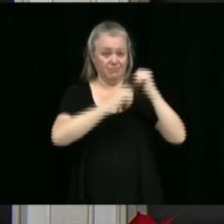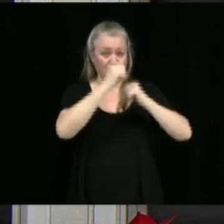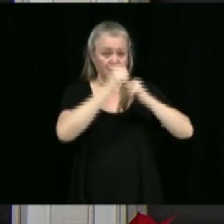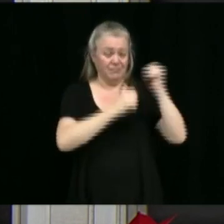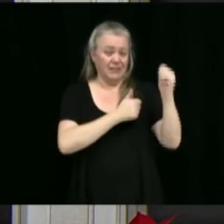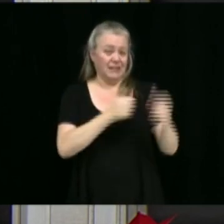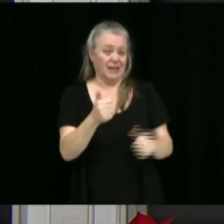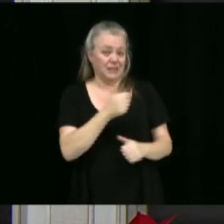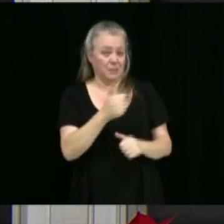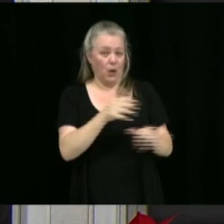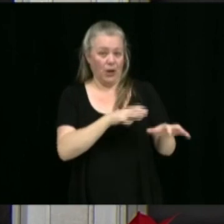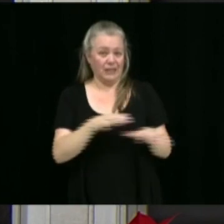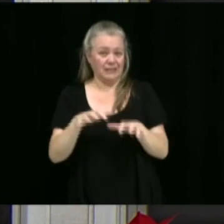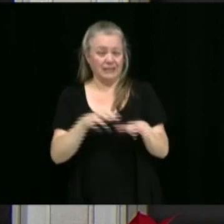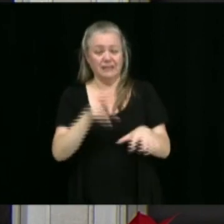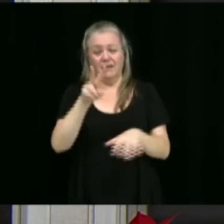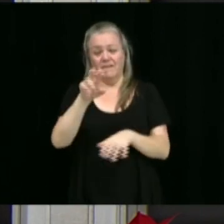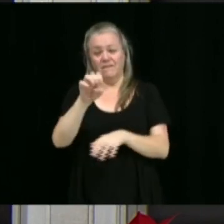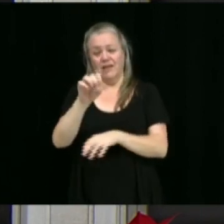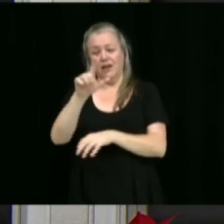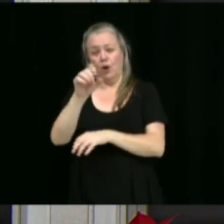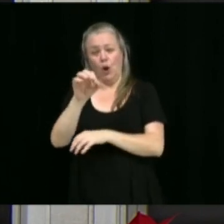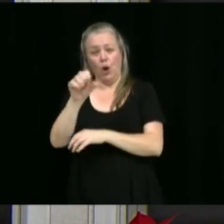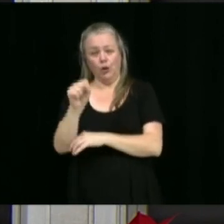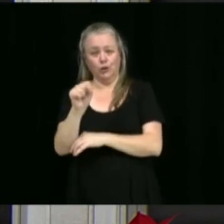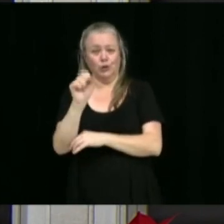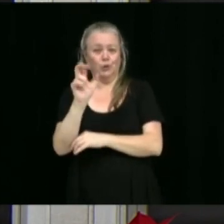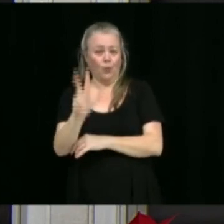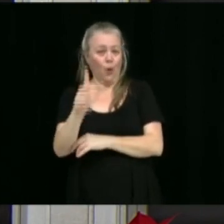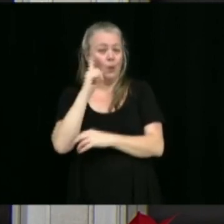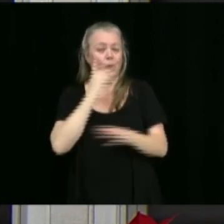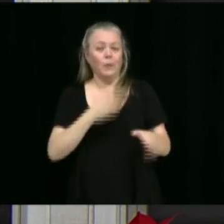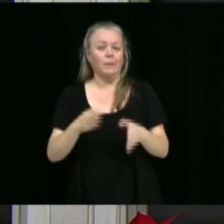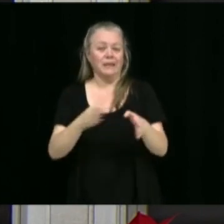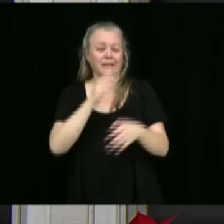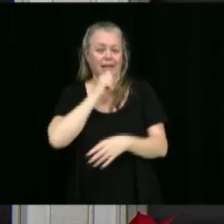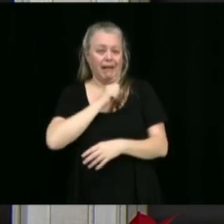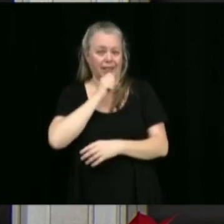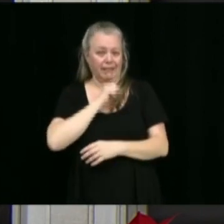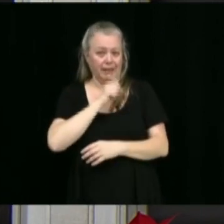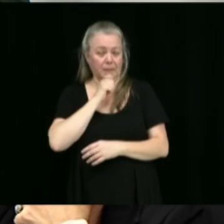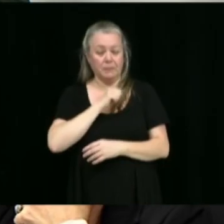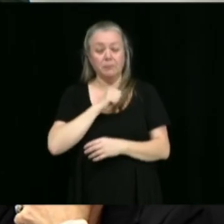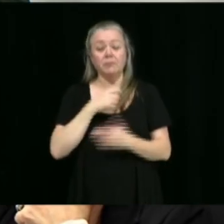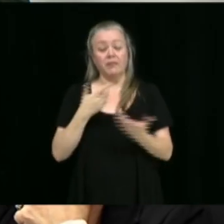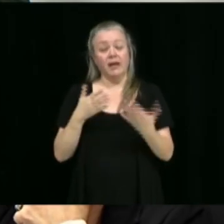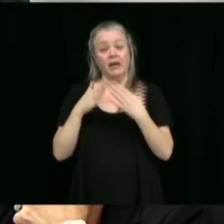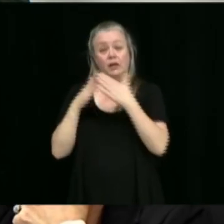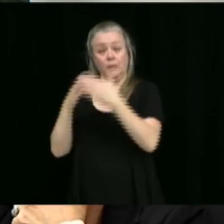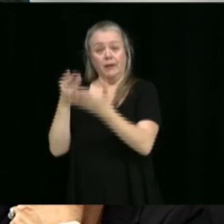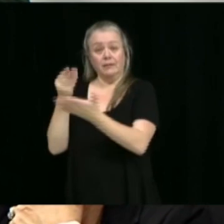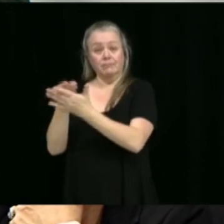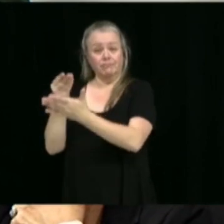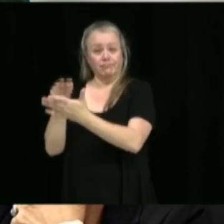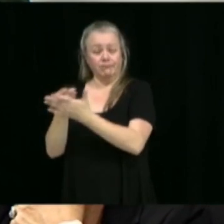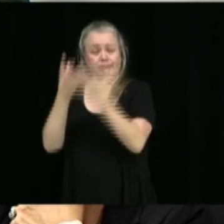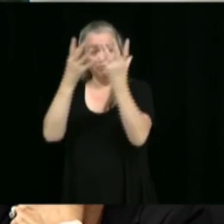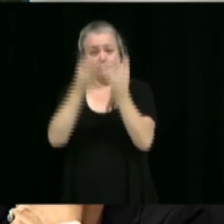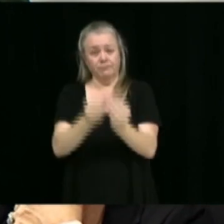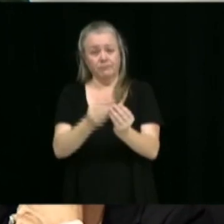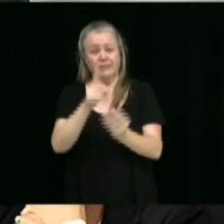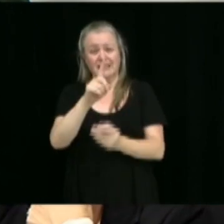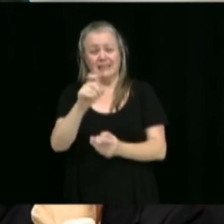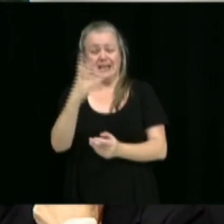actif Vélos 3 pour la piste des aînés. Il s'agit d'une demande d'aide financière demandée pour un montant de